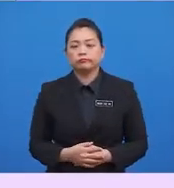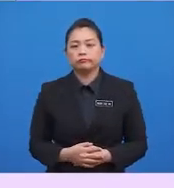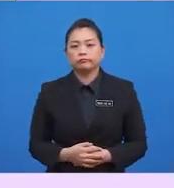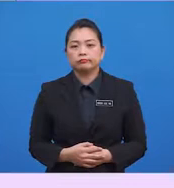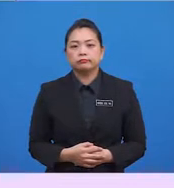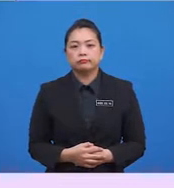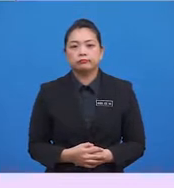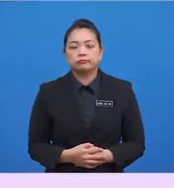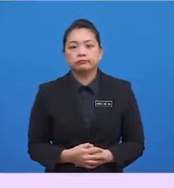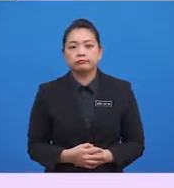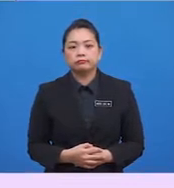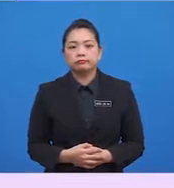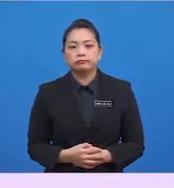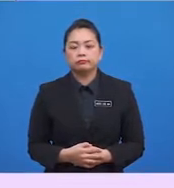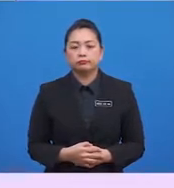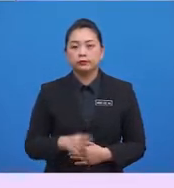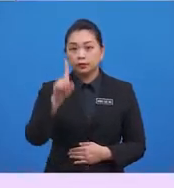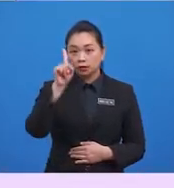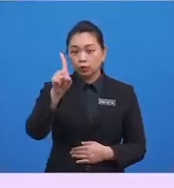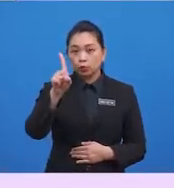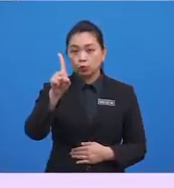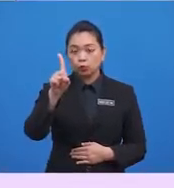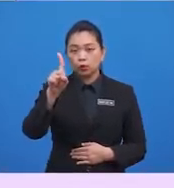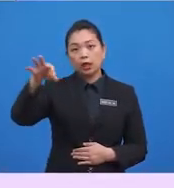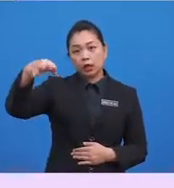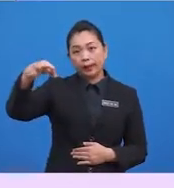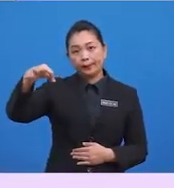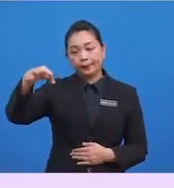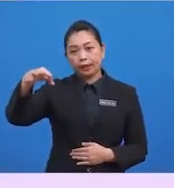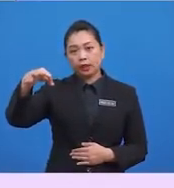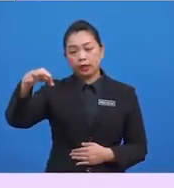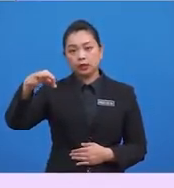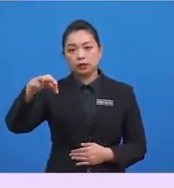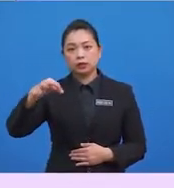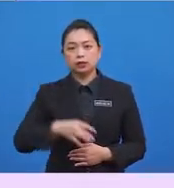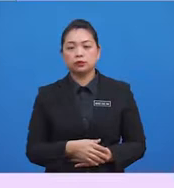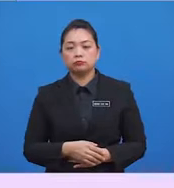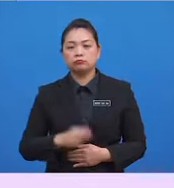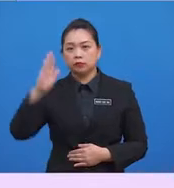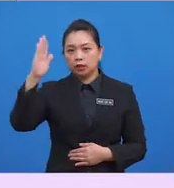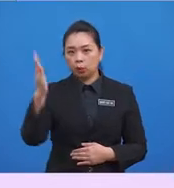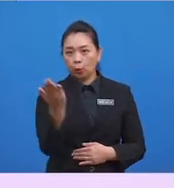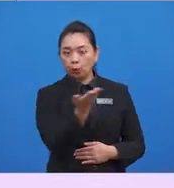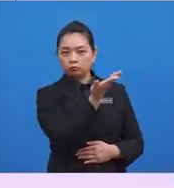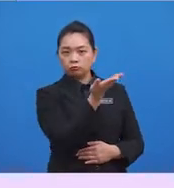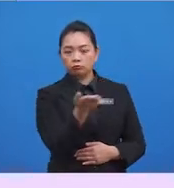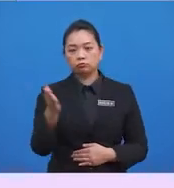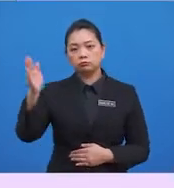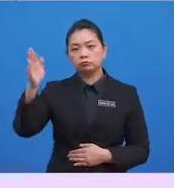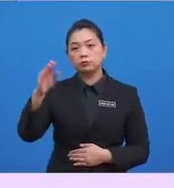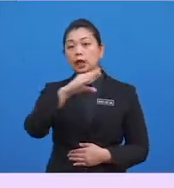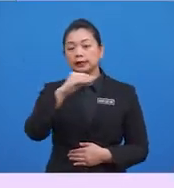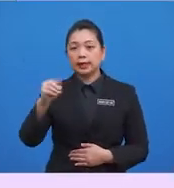Kon terdiri daripada gabungan satu keping bentuk asas permukaan melengkung